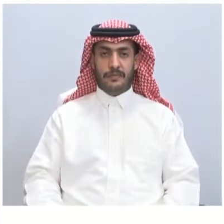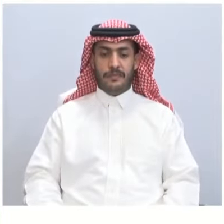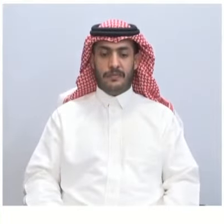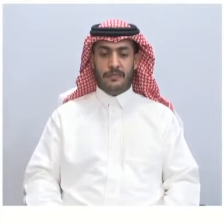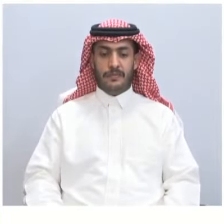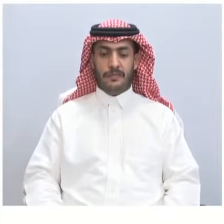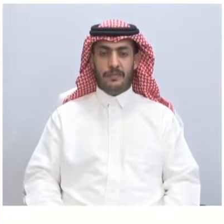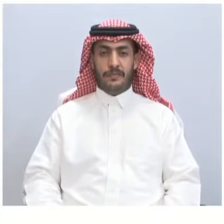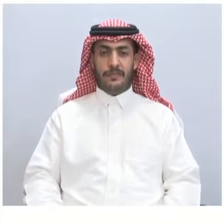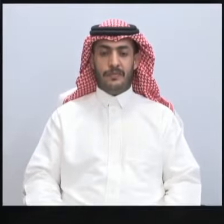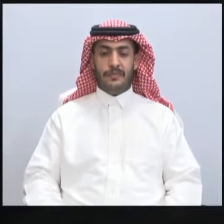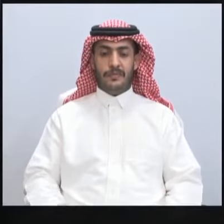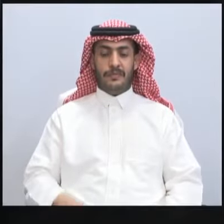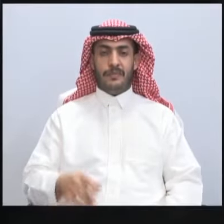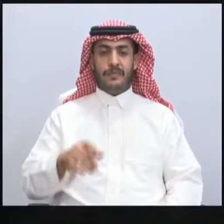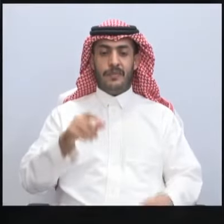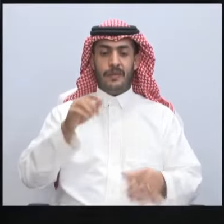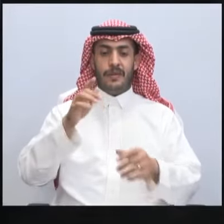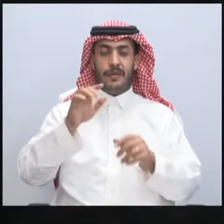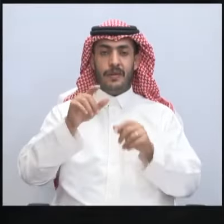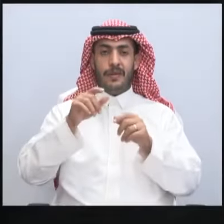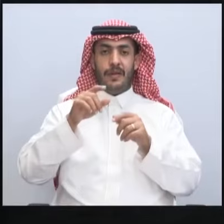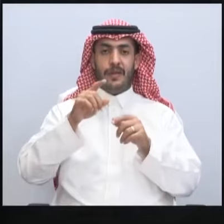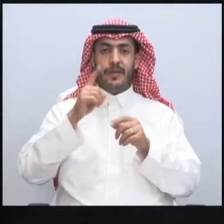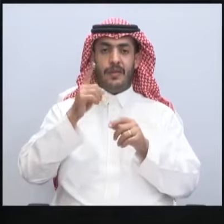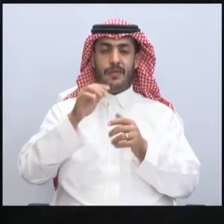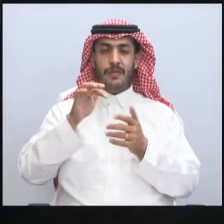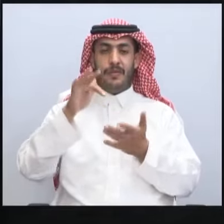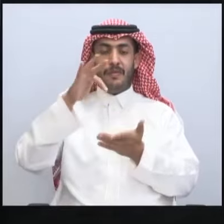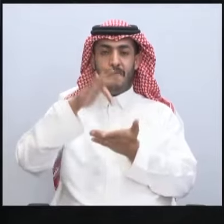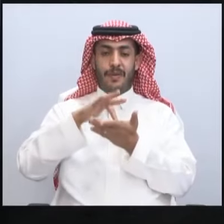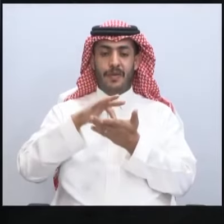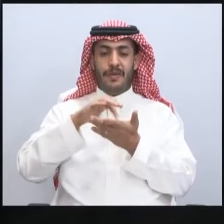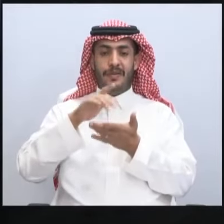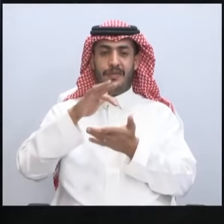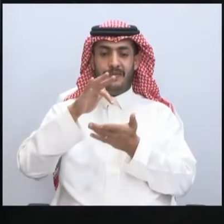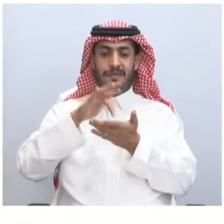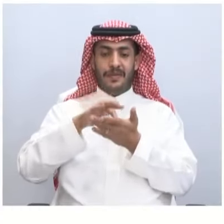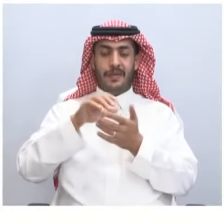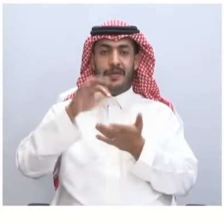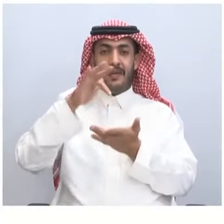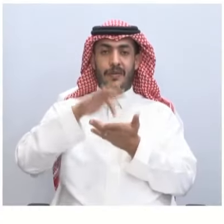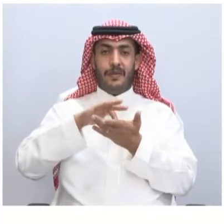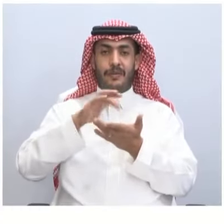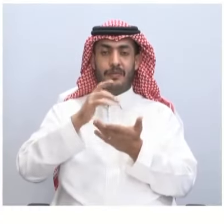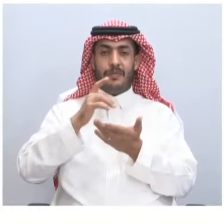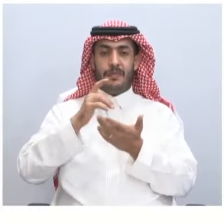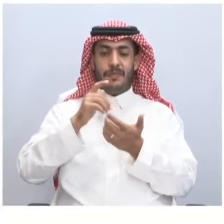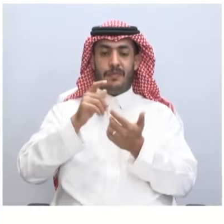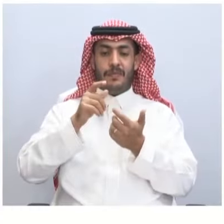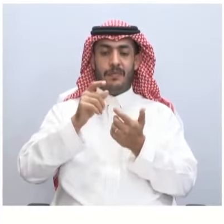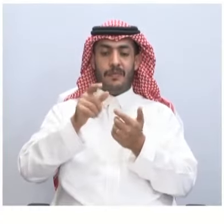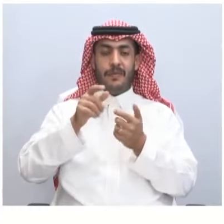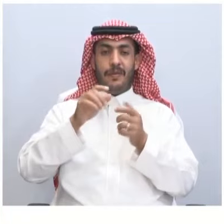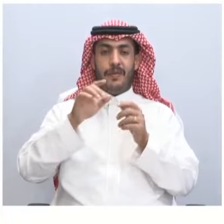الدول دول مجلس التعاون لدول الخليج العربيه الموقع تقع دول